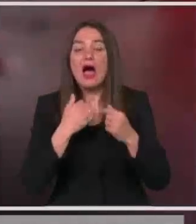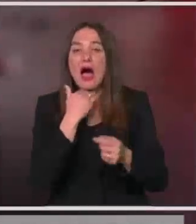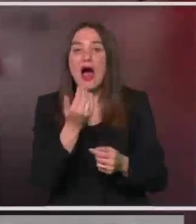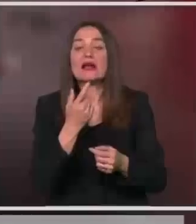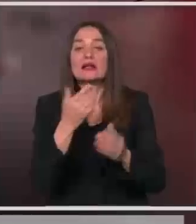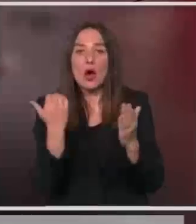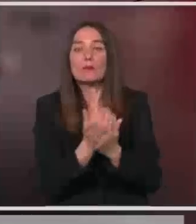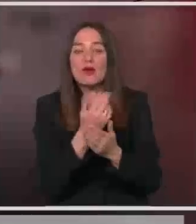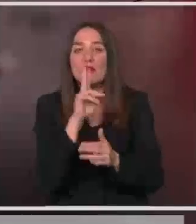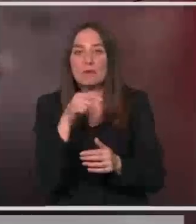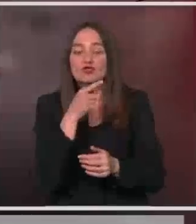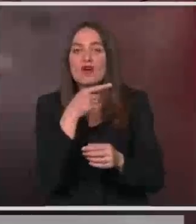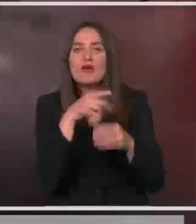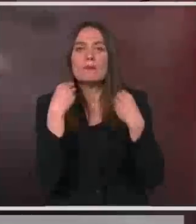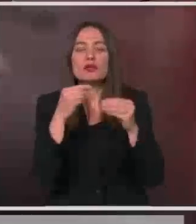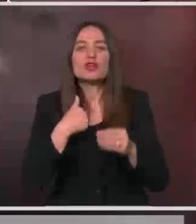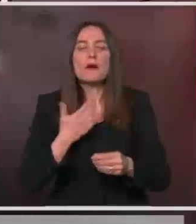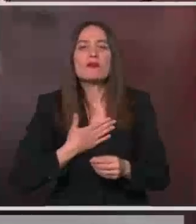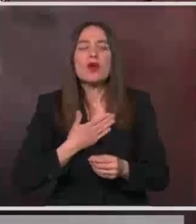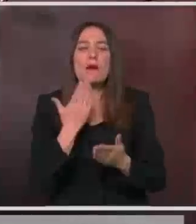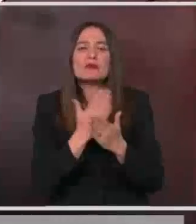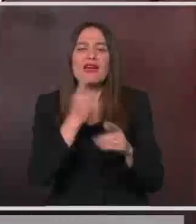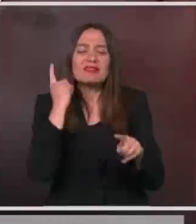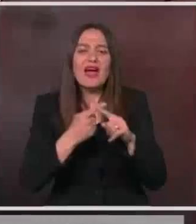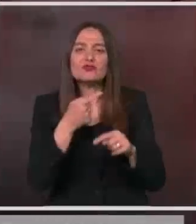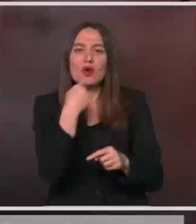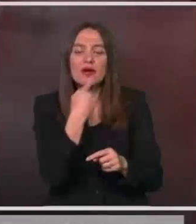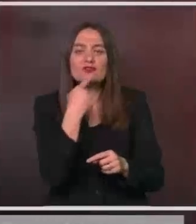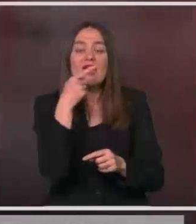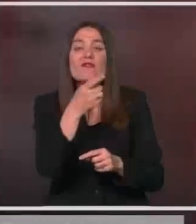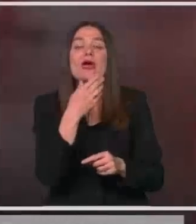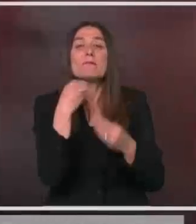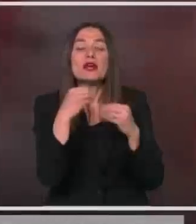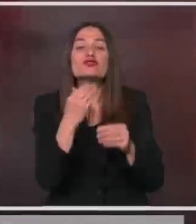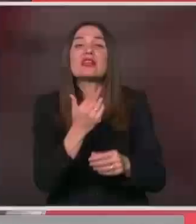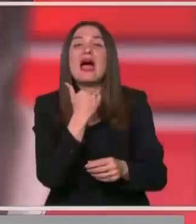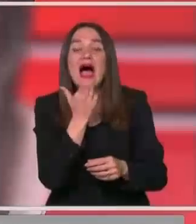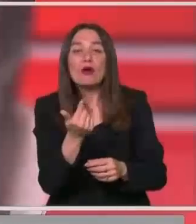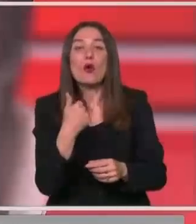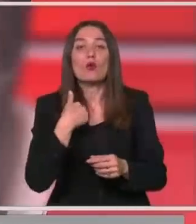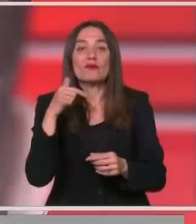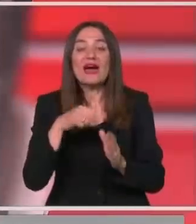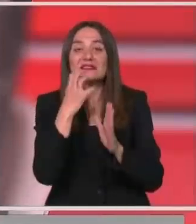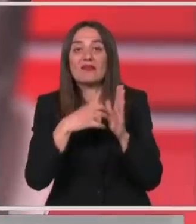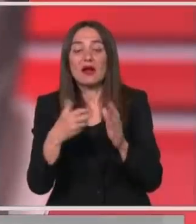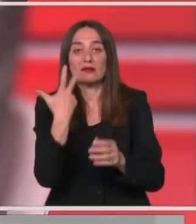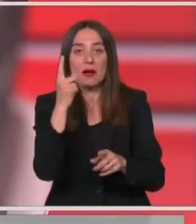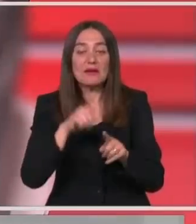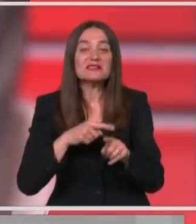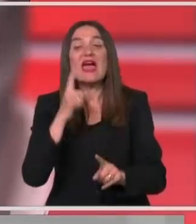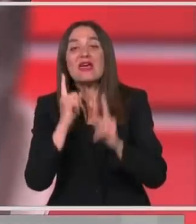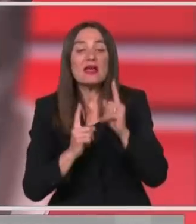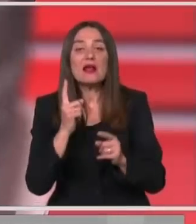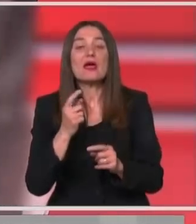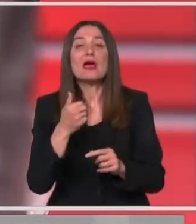Dobra, i vi pričate, dakle, ja bih voljela samo da budemo vrlo precizni. Pričate ako kod nas traje 3 meseca ili ako